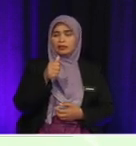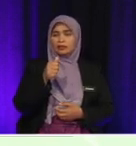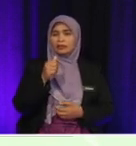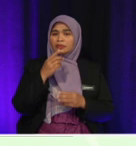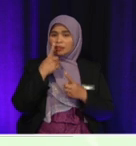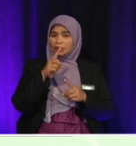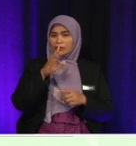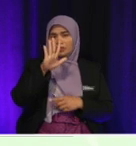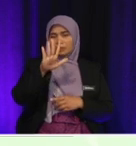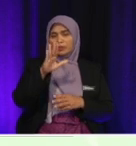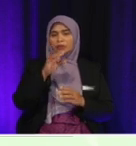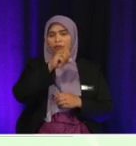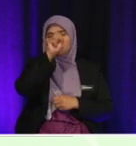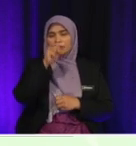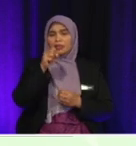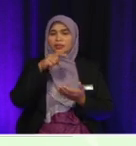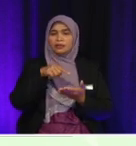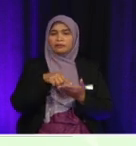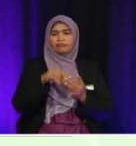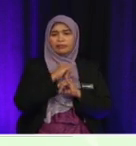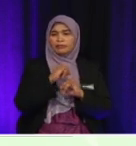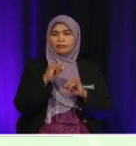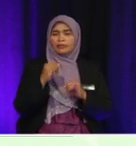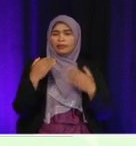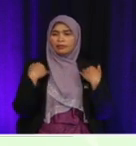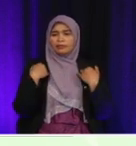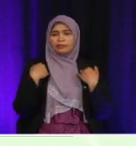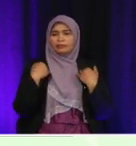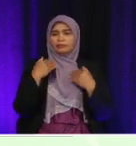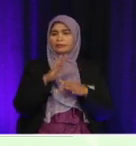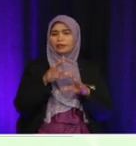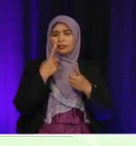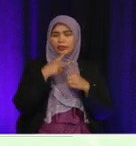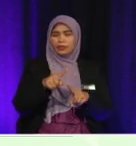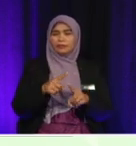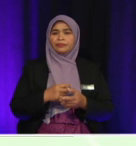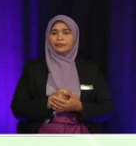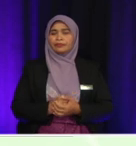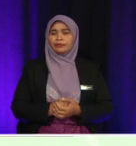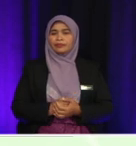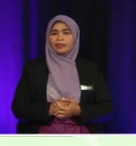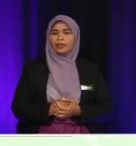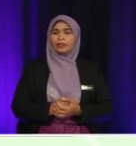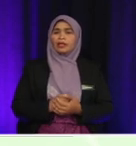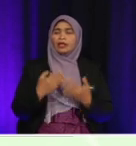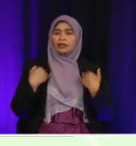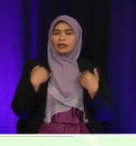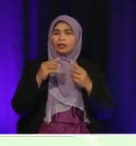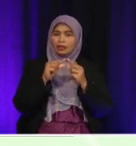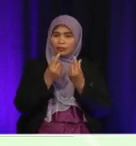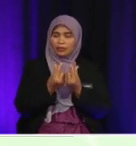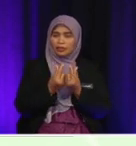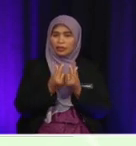kelima-lima soalan ini jangan ada yang tertinggal ya lima soalan ini merangkumi bidang